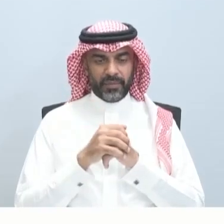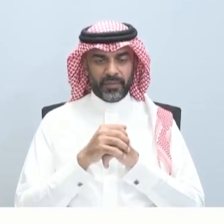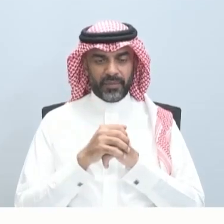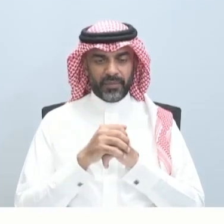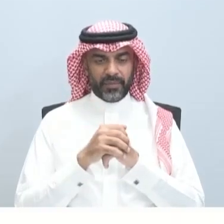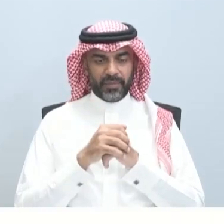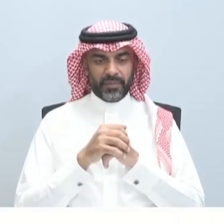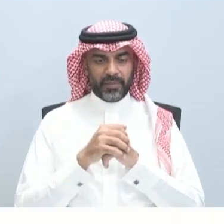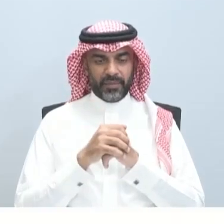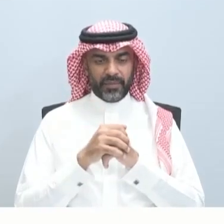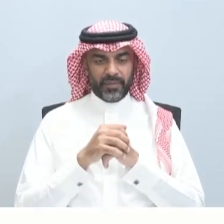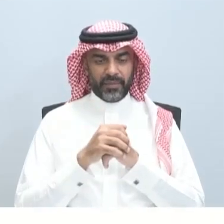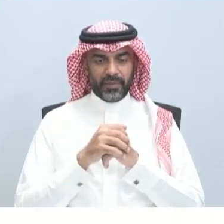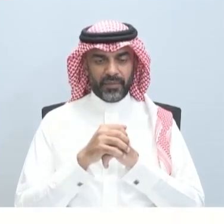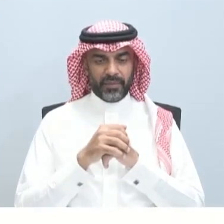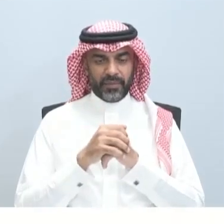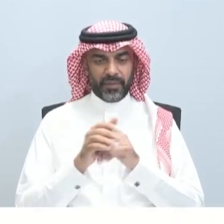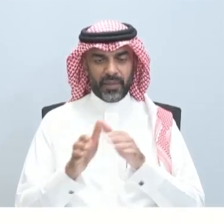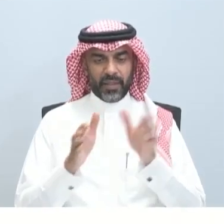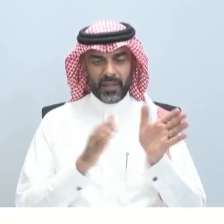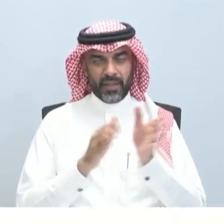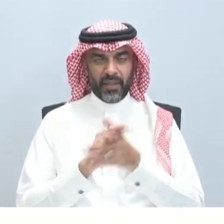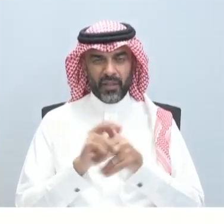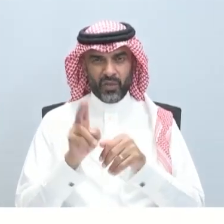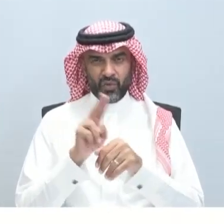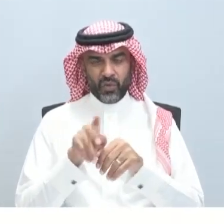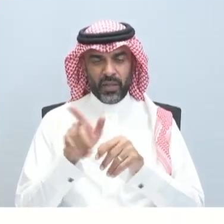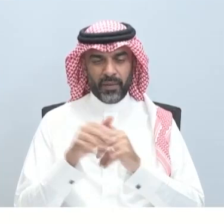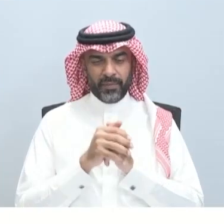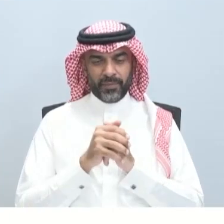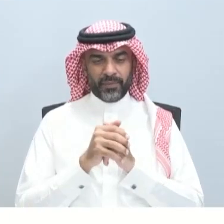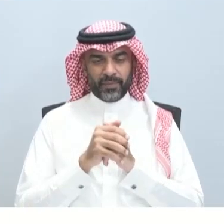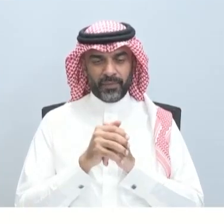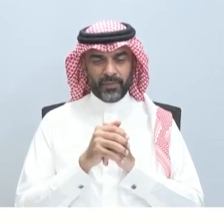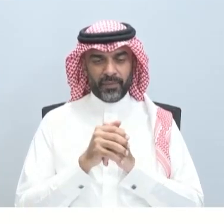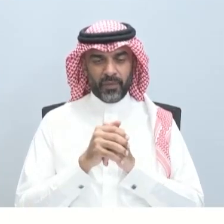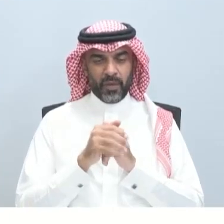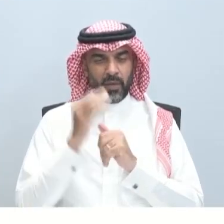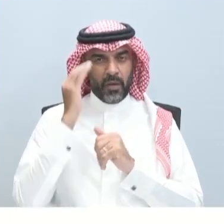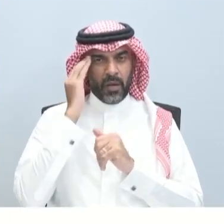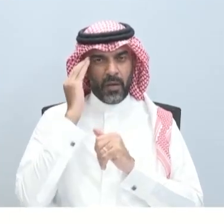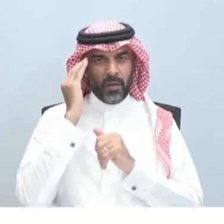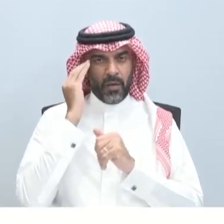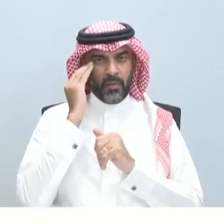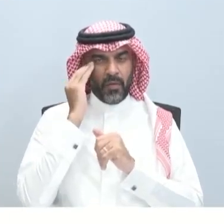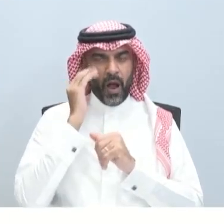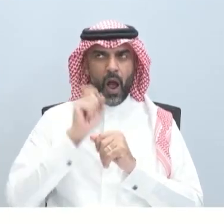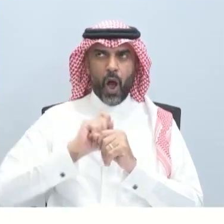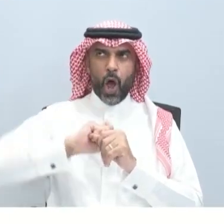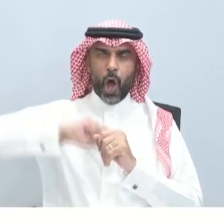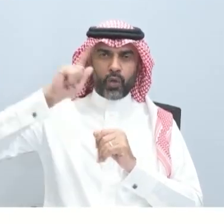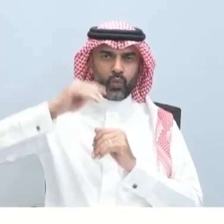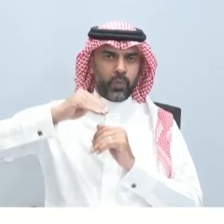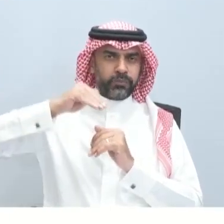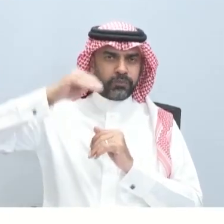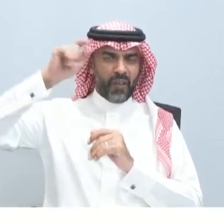هذه الاسئله الان نمسح وننتقل الى السؤال التالي هنا يقول يبلغ طول اطول امراه في